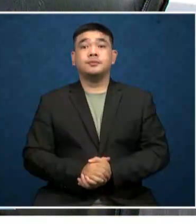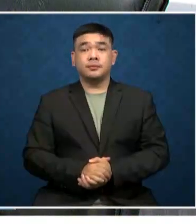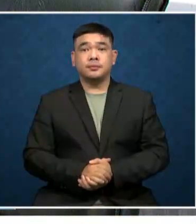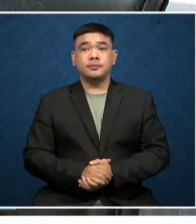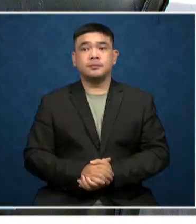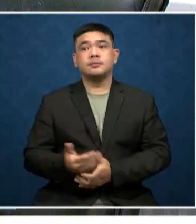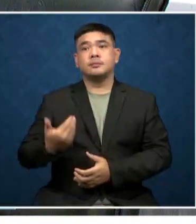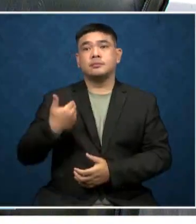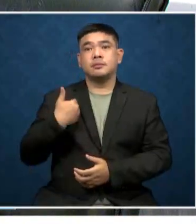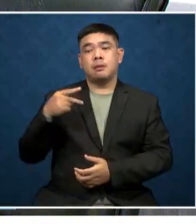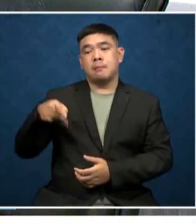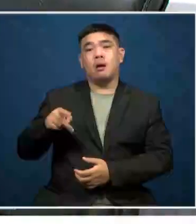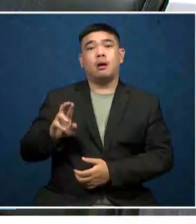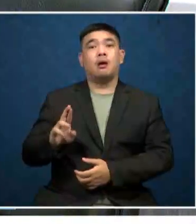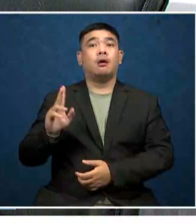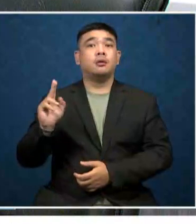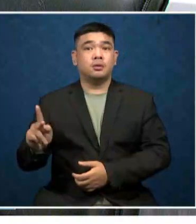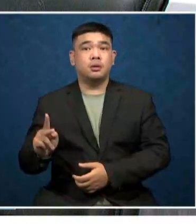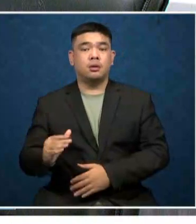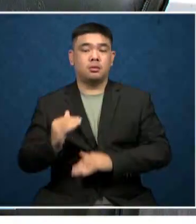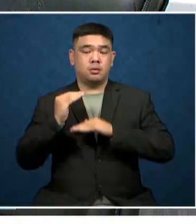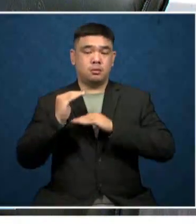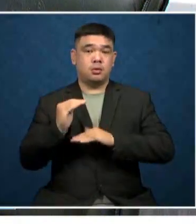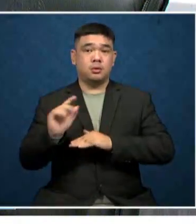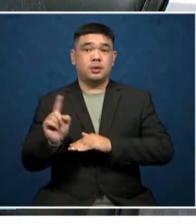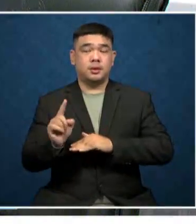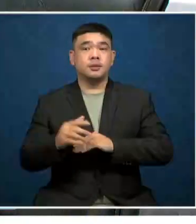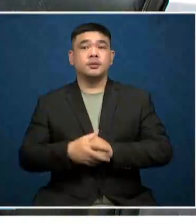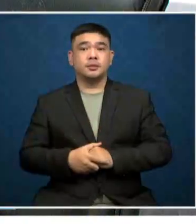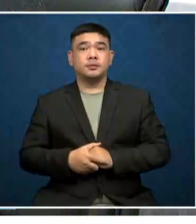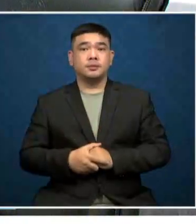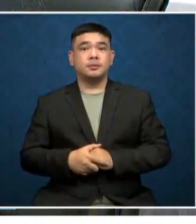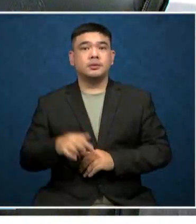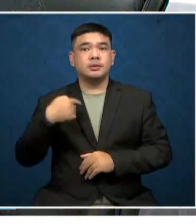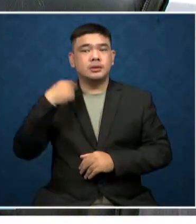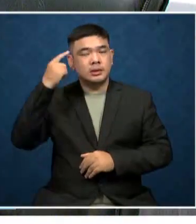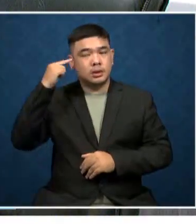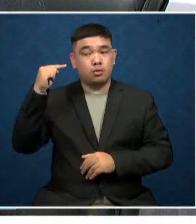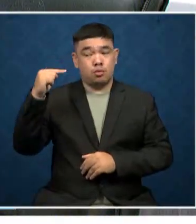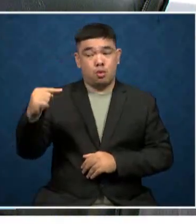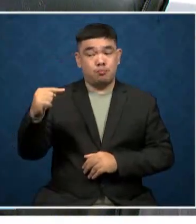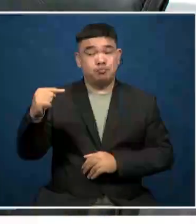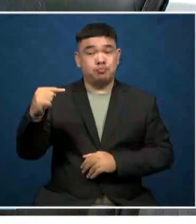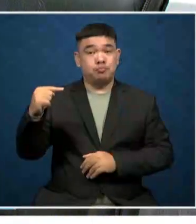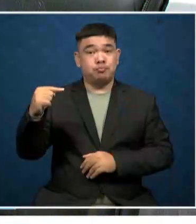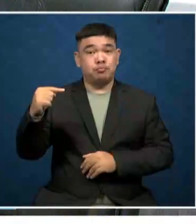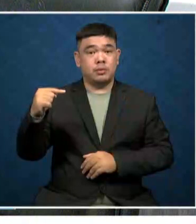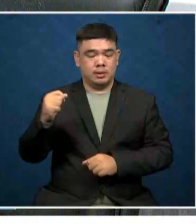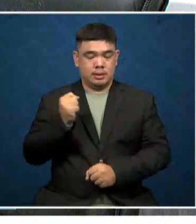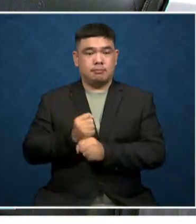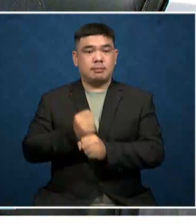ถ้ามันมีพระราชบัญญัติหรือข้อกำหนดอะไรที่กำหนดขึ้นมันก็จะเป็นลบกับการ